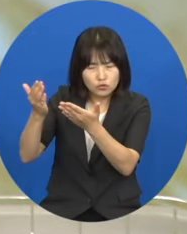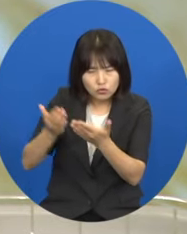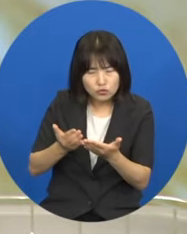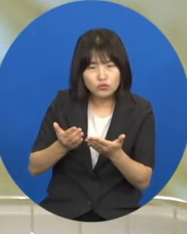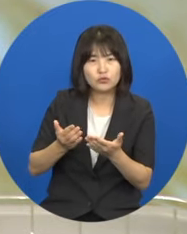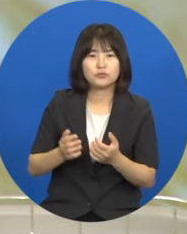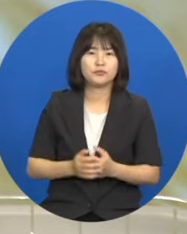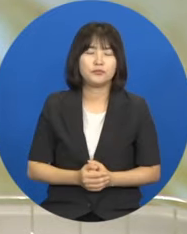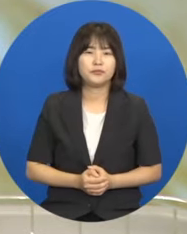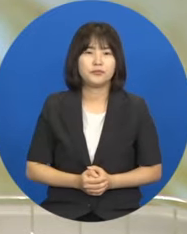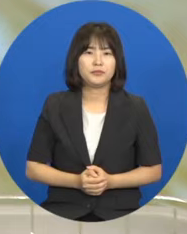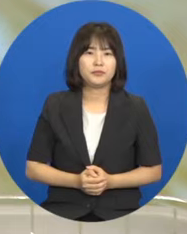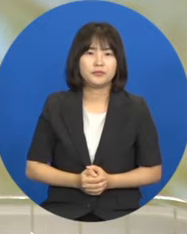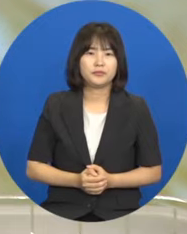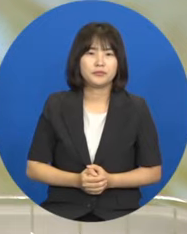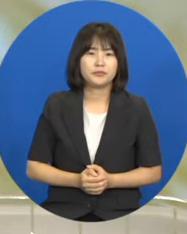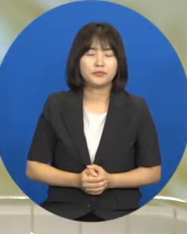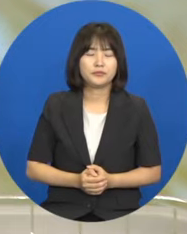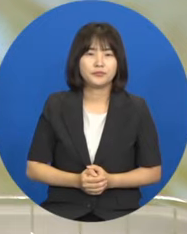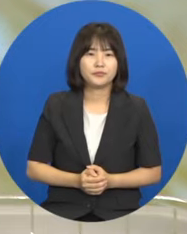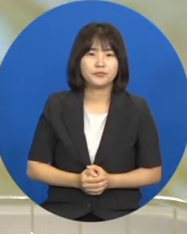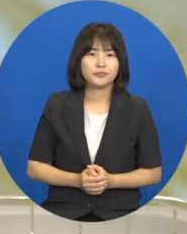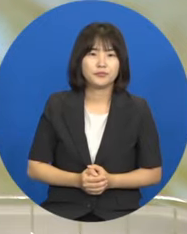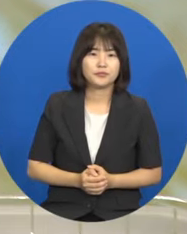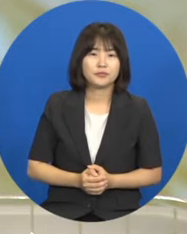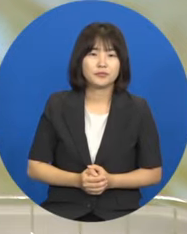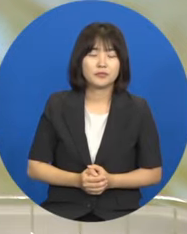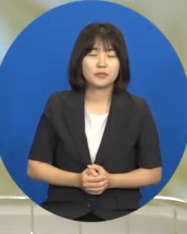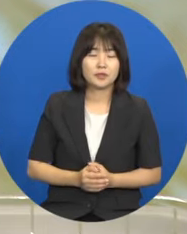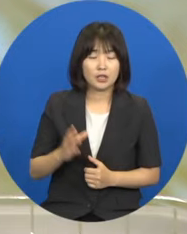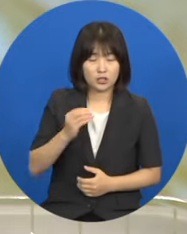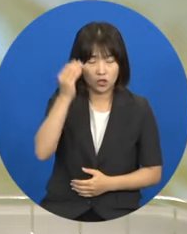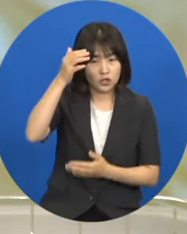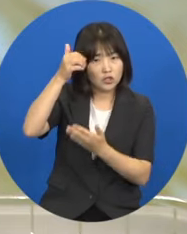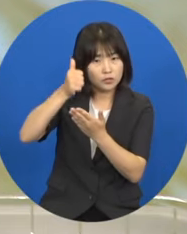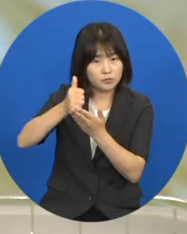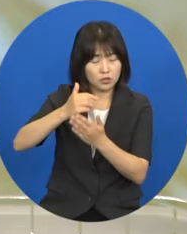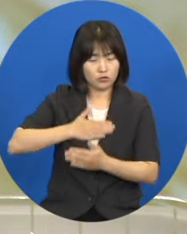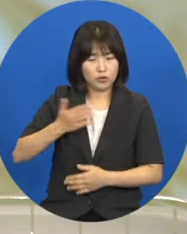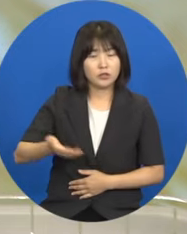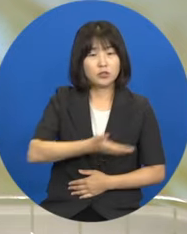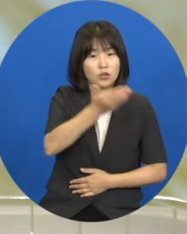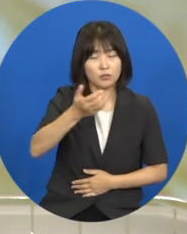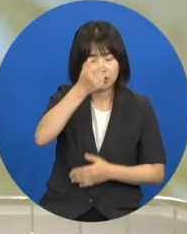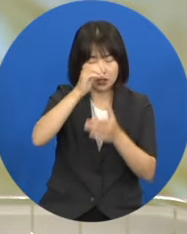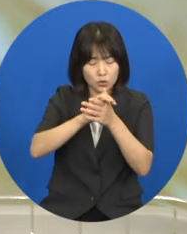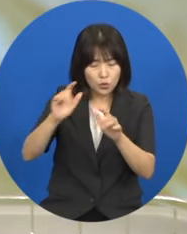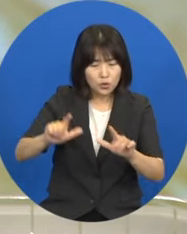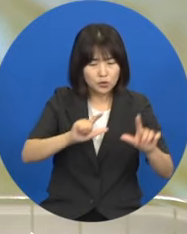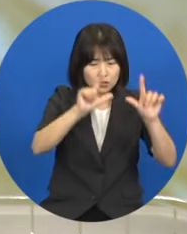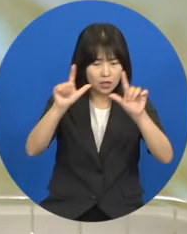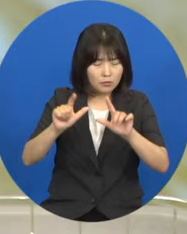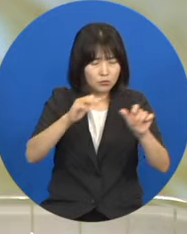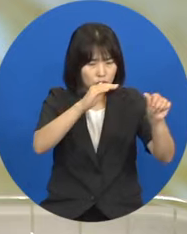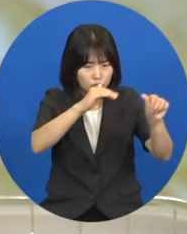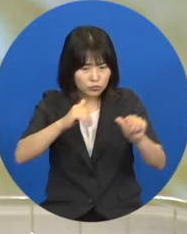그렇습니다. 여러분, 그런데 성령께서 저와 여러분을 기도의 삶으로